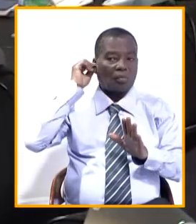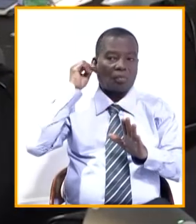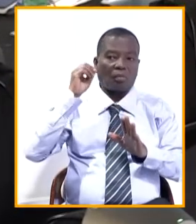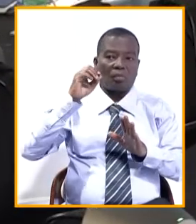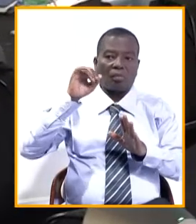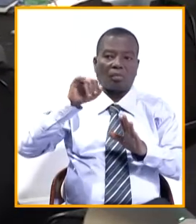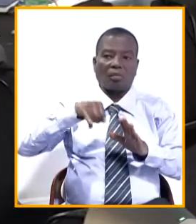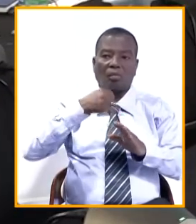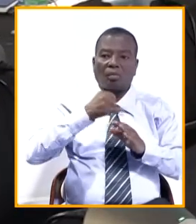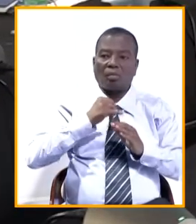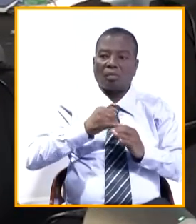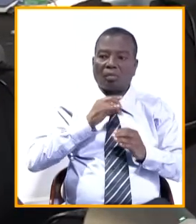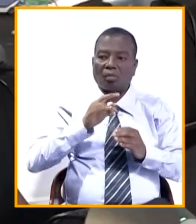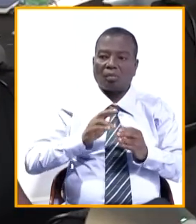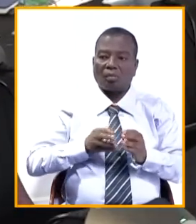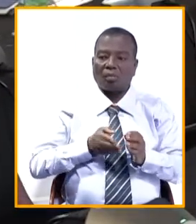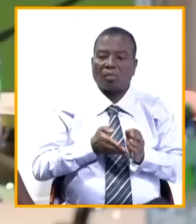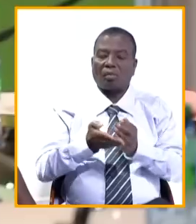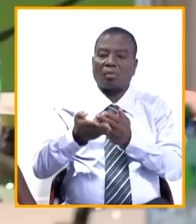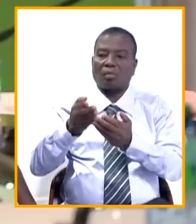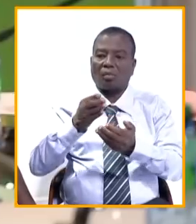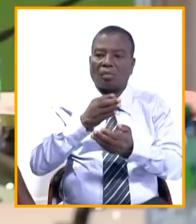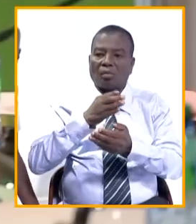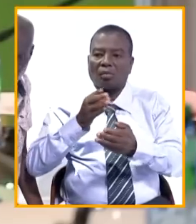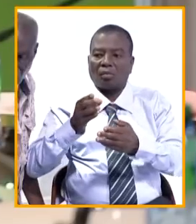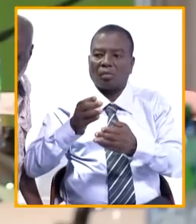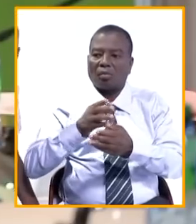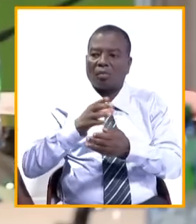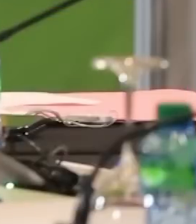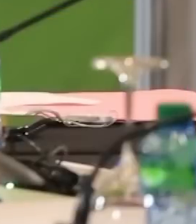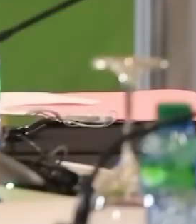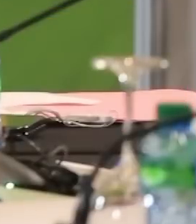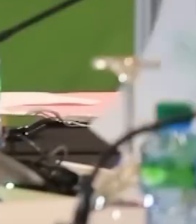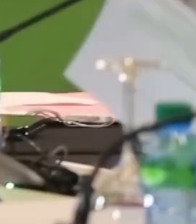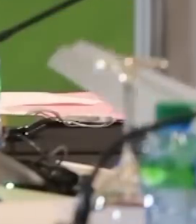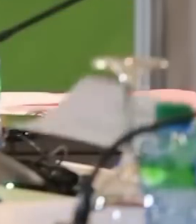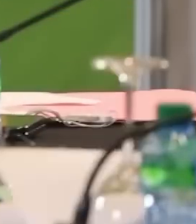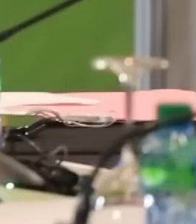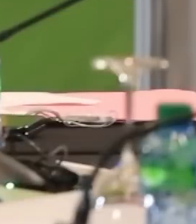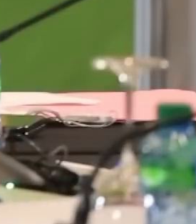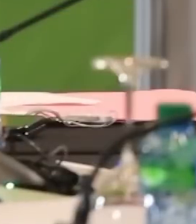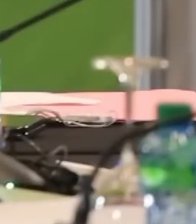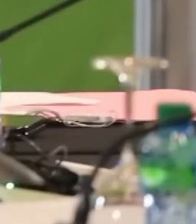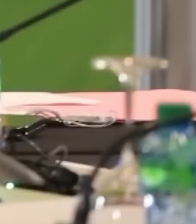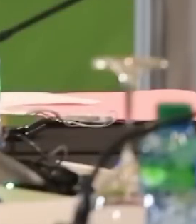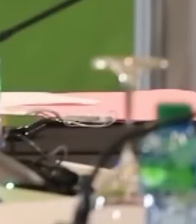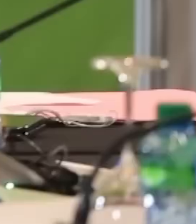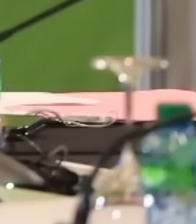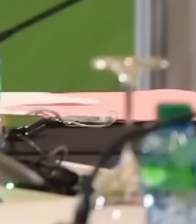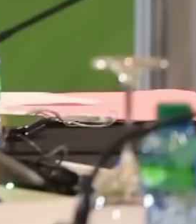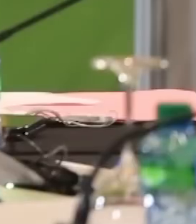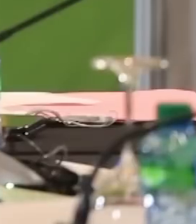Les investissements seront orientés vers le développement de la production avec une maîtrise totale de